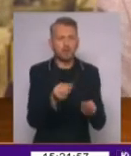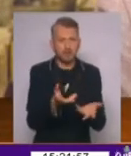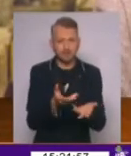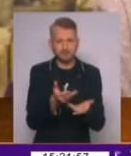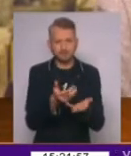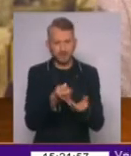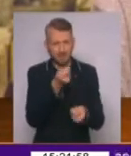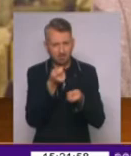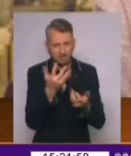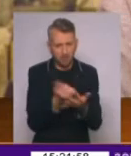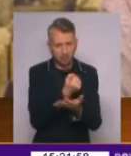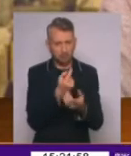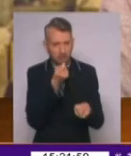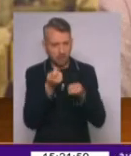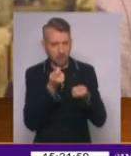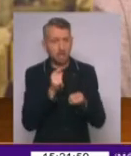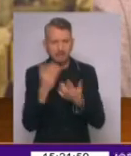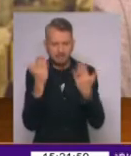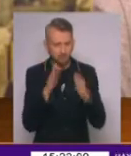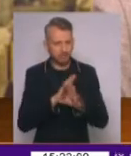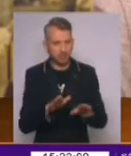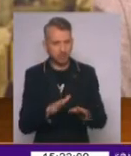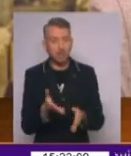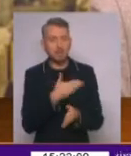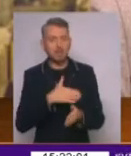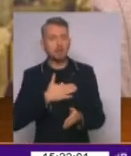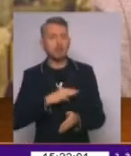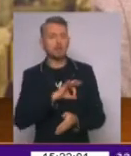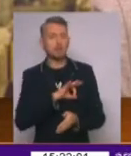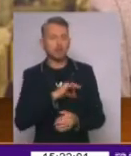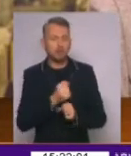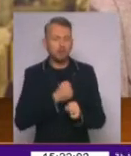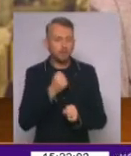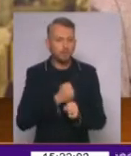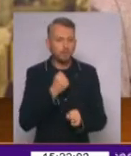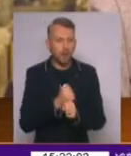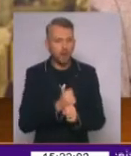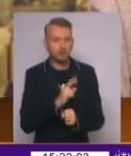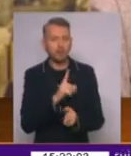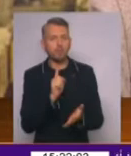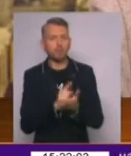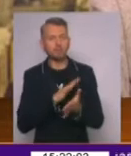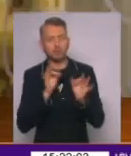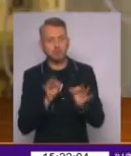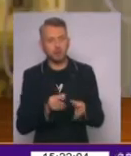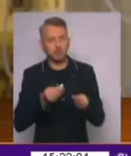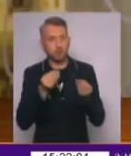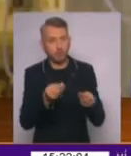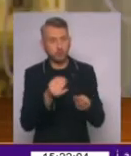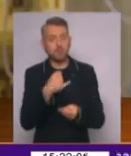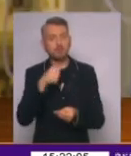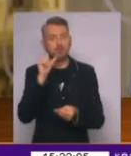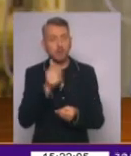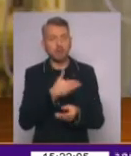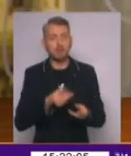чого причепитися. Так, і їх просто не читають. Наші юристи опрацювали, як повинно бути правильно подано. І вчора ми